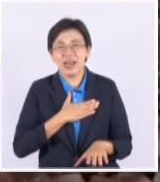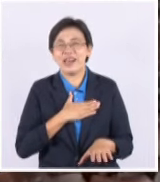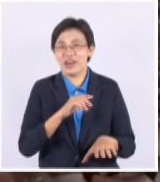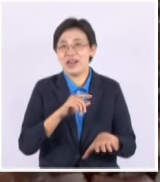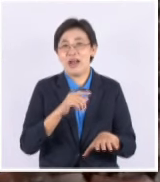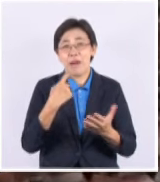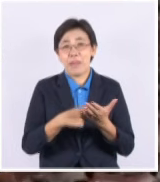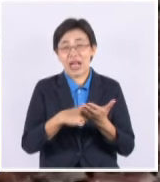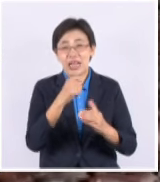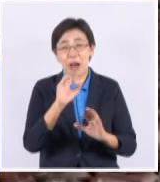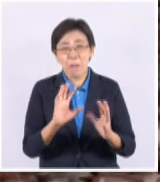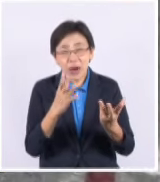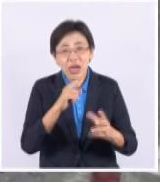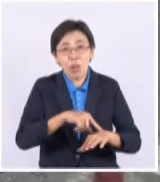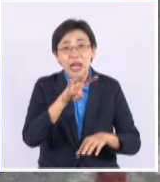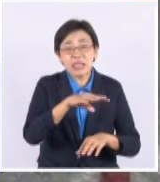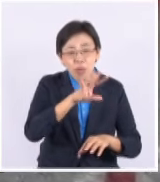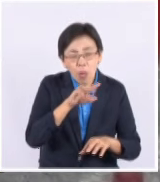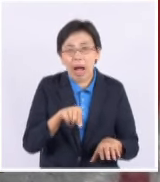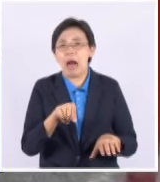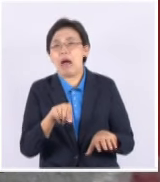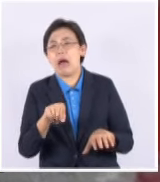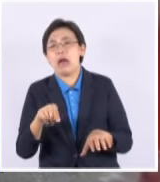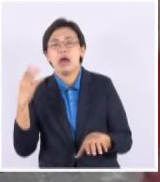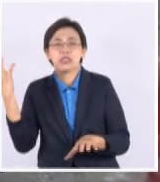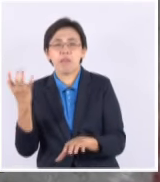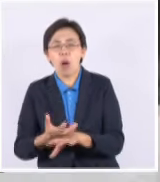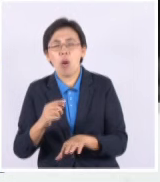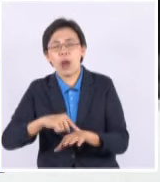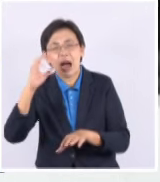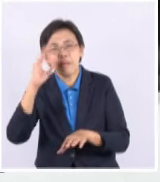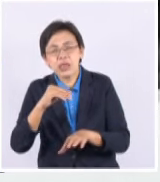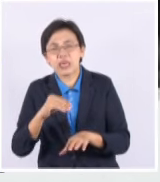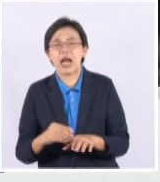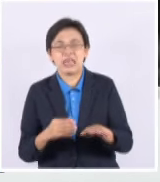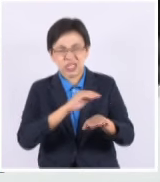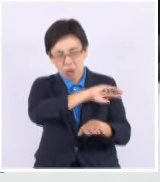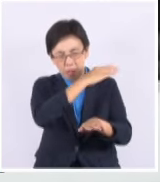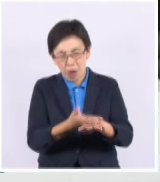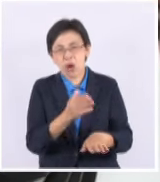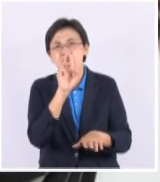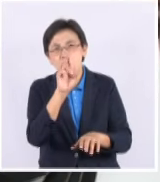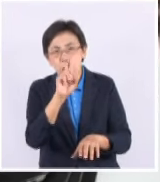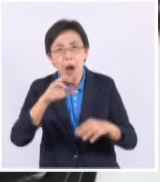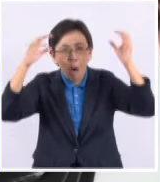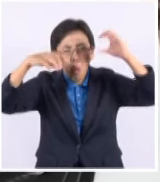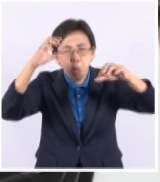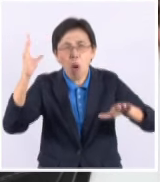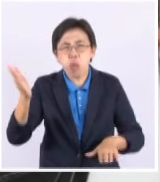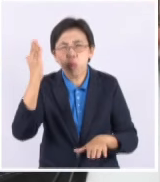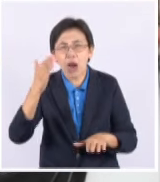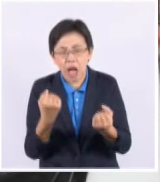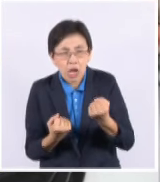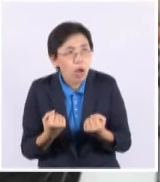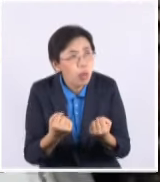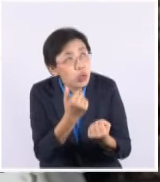ล้วก็ไม่ควรจะจอดรถใกล้กับอาคารเก่าหรือบริเวณที่มีป้ายโฆษณาขนาดใหญ่เพื่อลดการอันตรายในช่วงฝนตกลมแรงนี่หลังจากเกิดเห